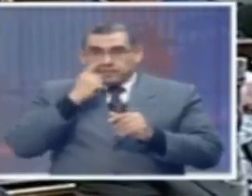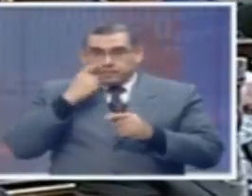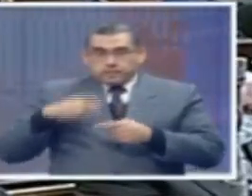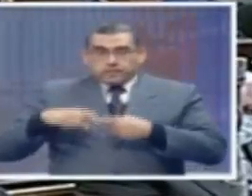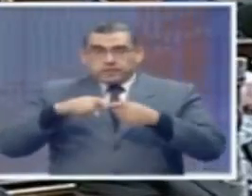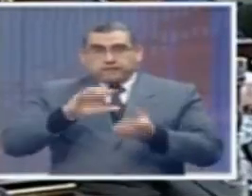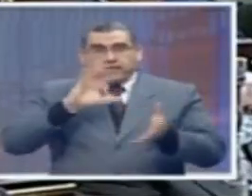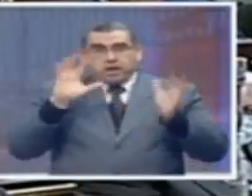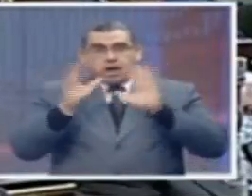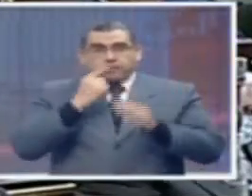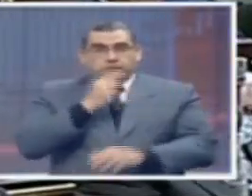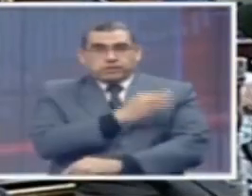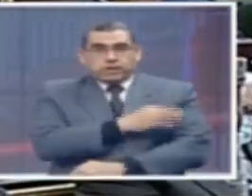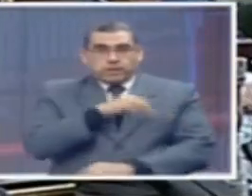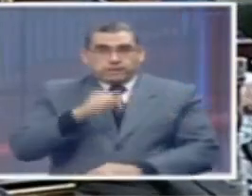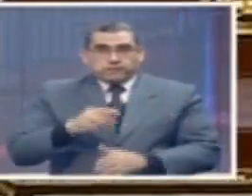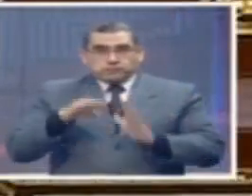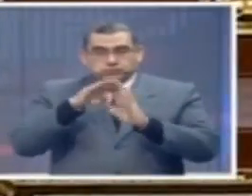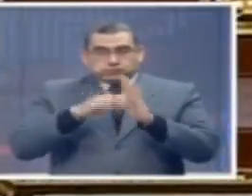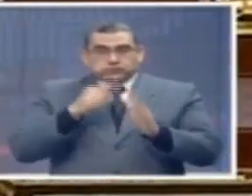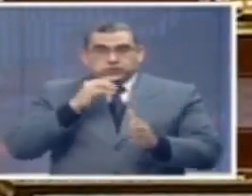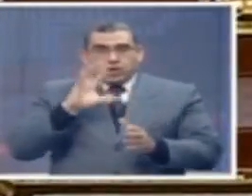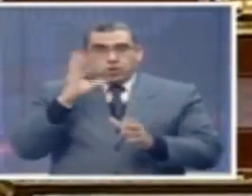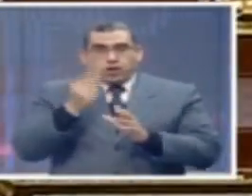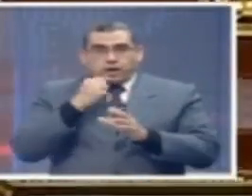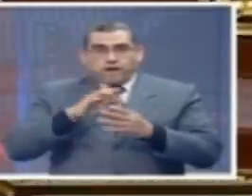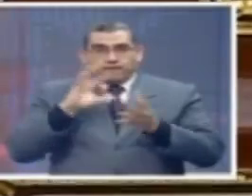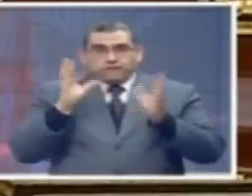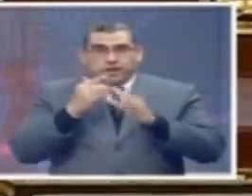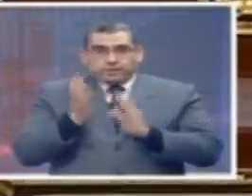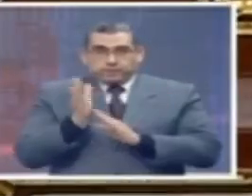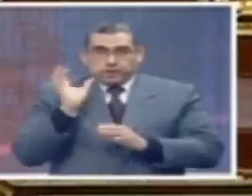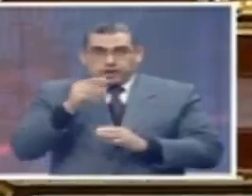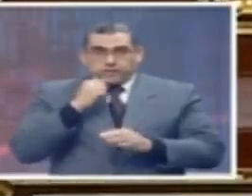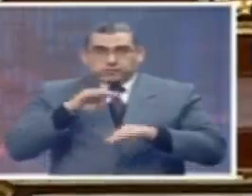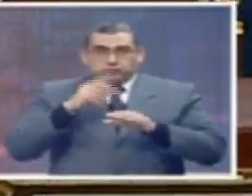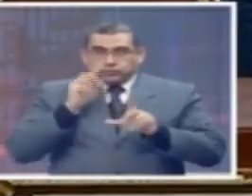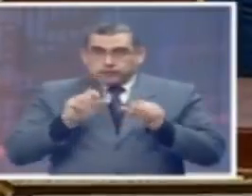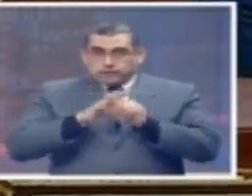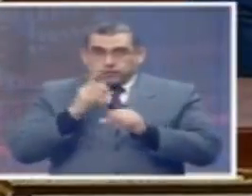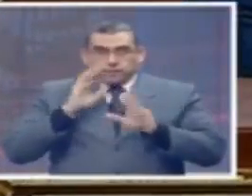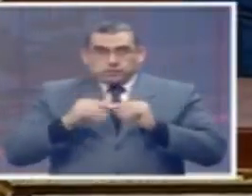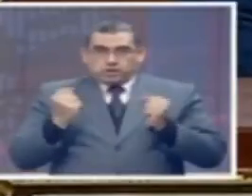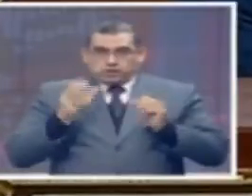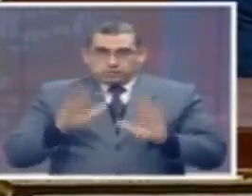ستنقل للعالم تجربتها في تنظيم فعاليات مونديال اليد في ظل ظروف الجائحة.